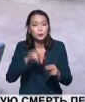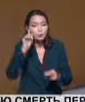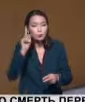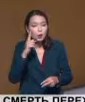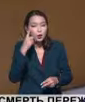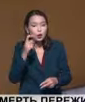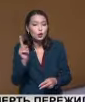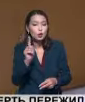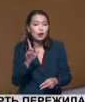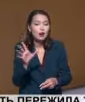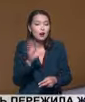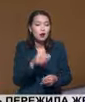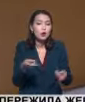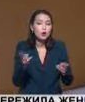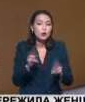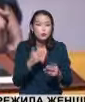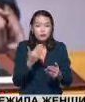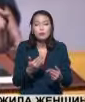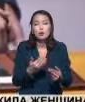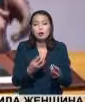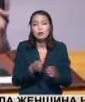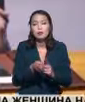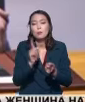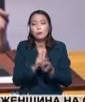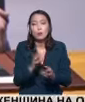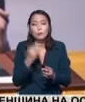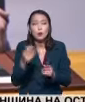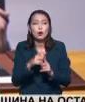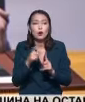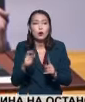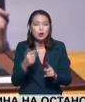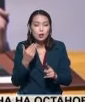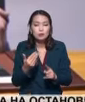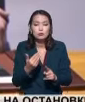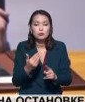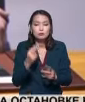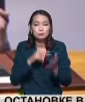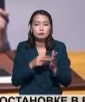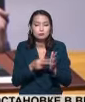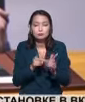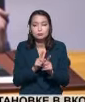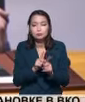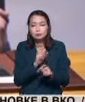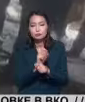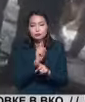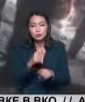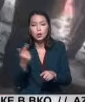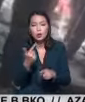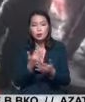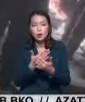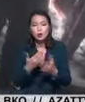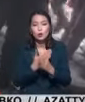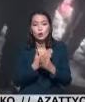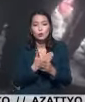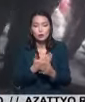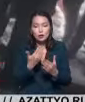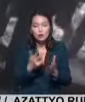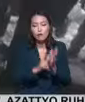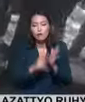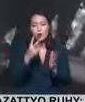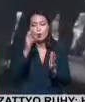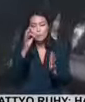что все обстоит с точностью да наоборот. По его словам, Тель-Авив не накладывает никаких ограничений на гуманитарную помощь. Фактически